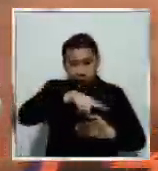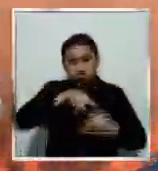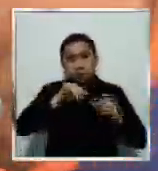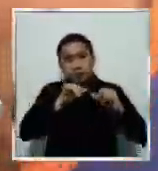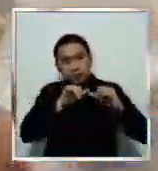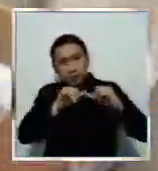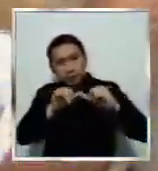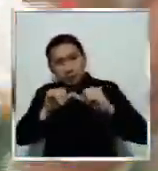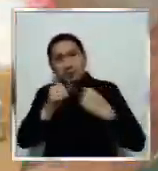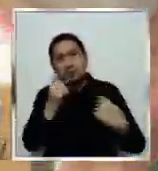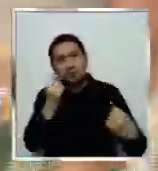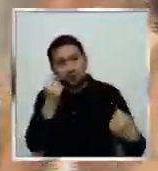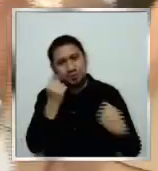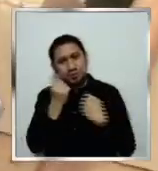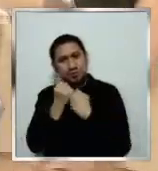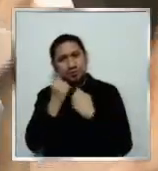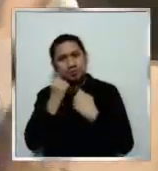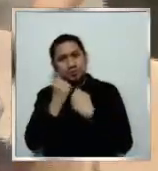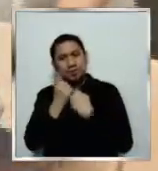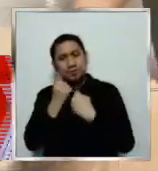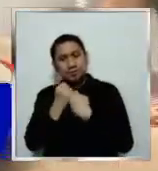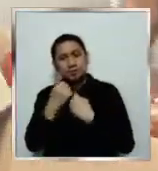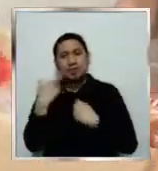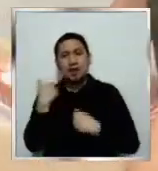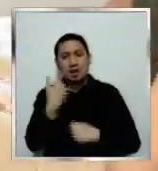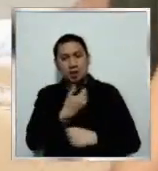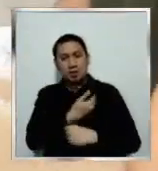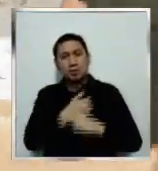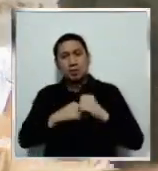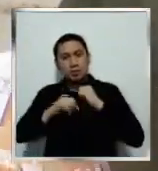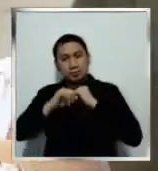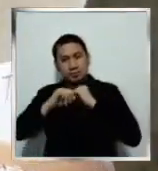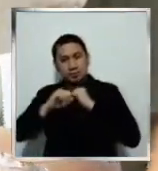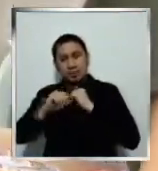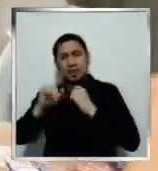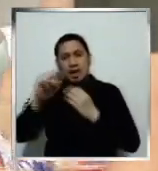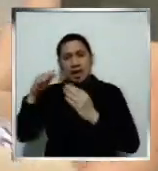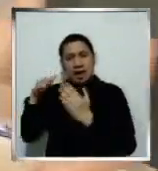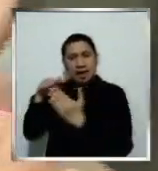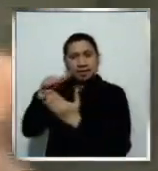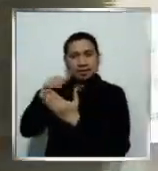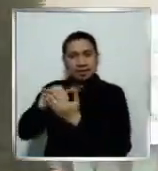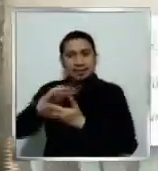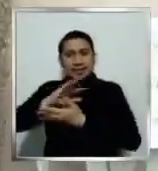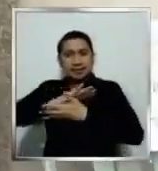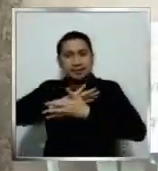sumusuporta sa ating kampanya laban sa COVID-19. God bless po.